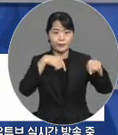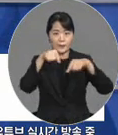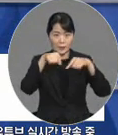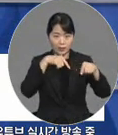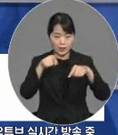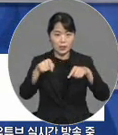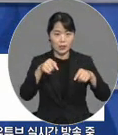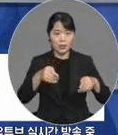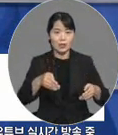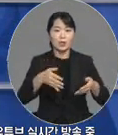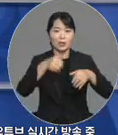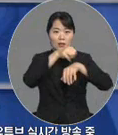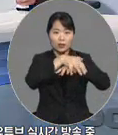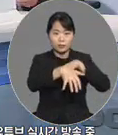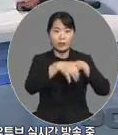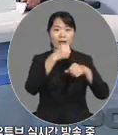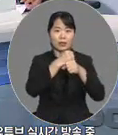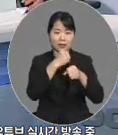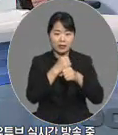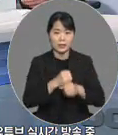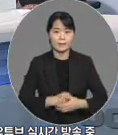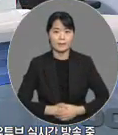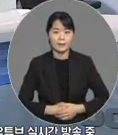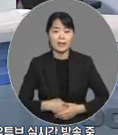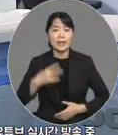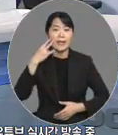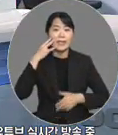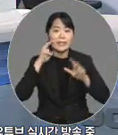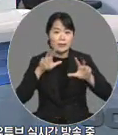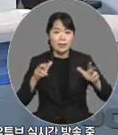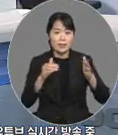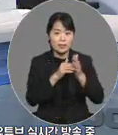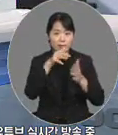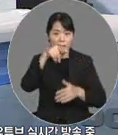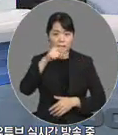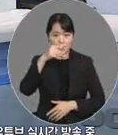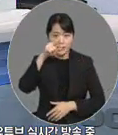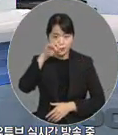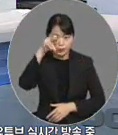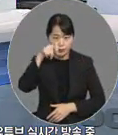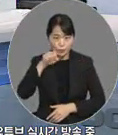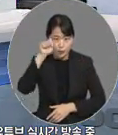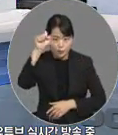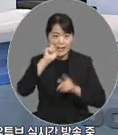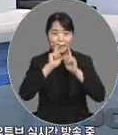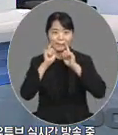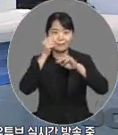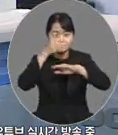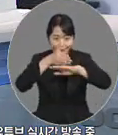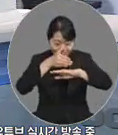대책을 마련하겠습니다. 예, 지금까지 천창수 후보였습니다. 고맙습니다. 고맙습니다.